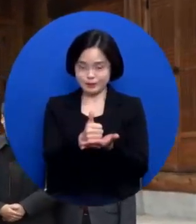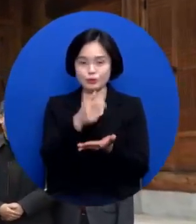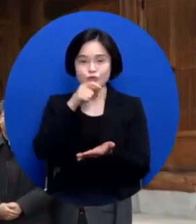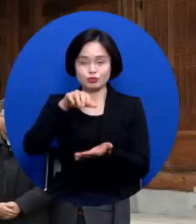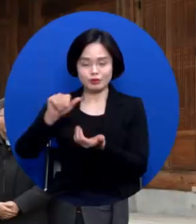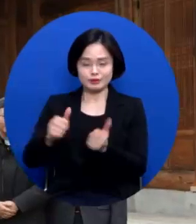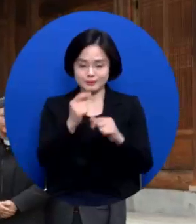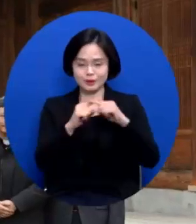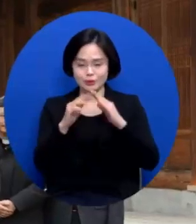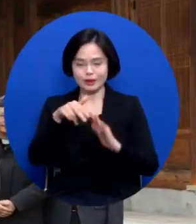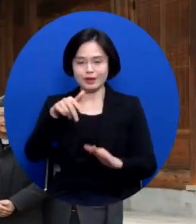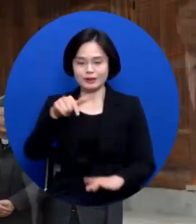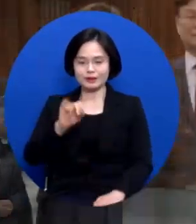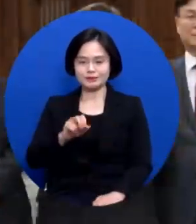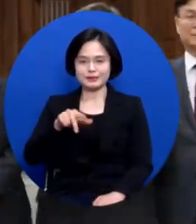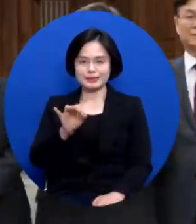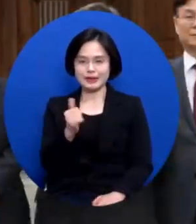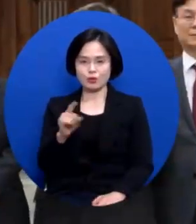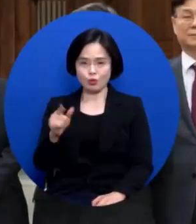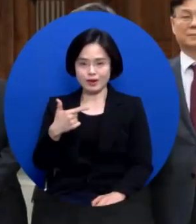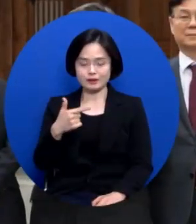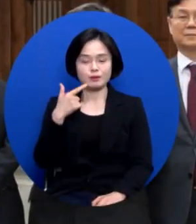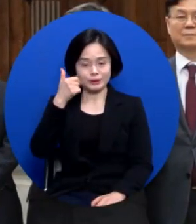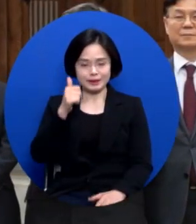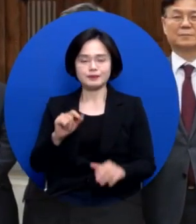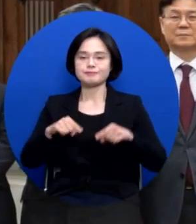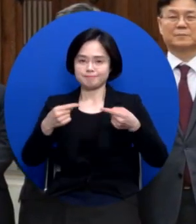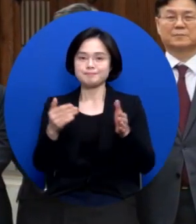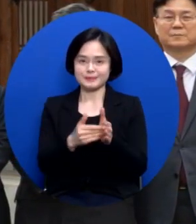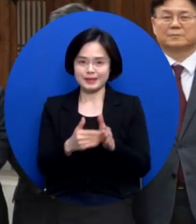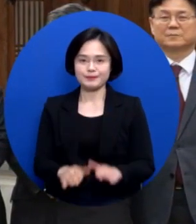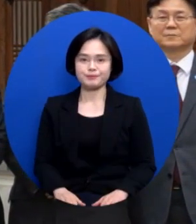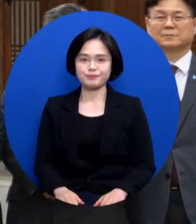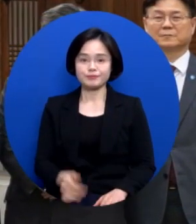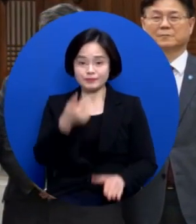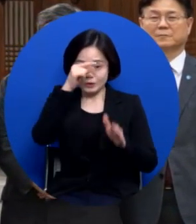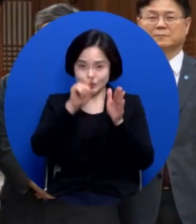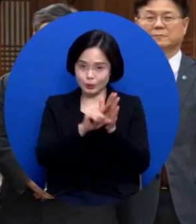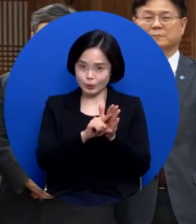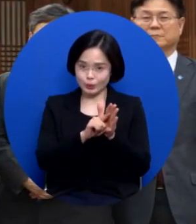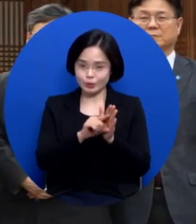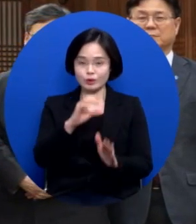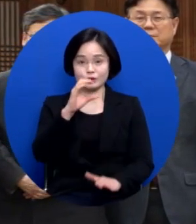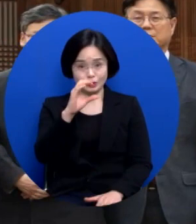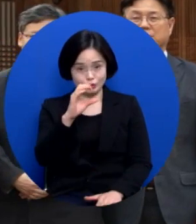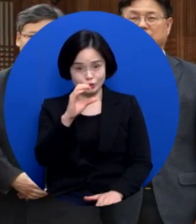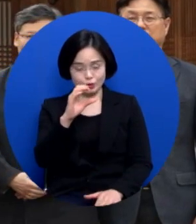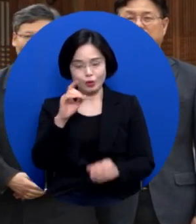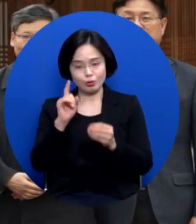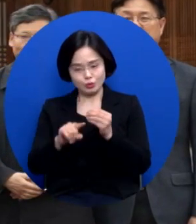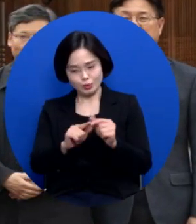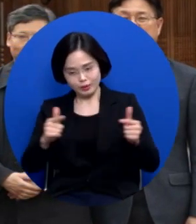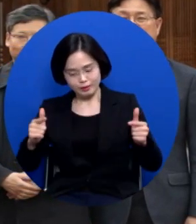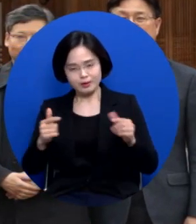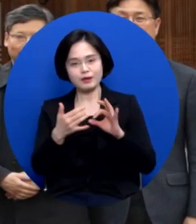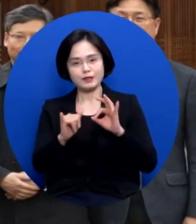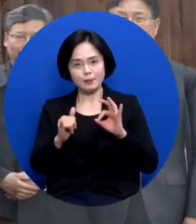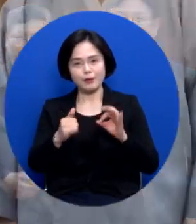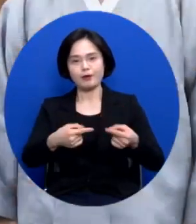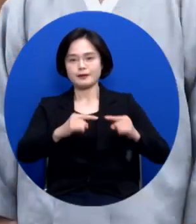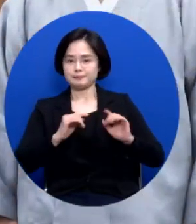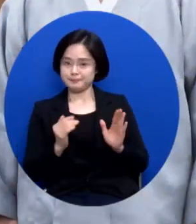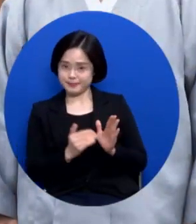김장환 원로 목사가 참석했습니다. 기독교, 불교, 천주교, 원불교 등 10명의 종교 지도자들이